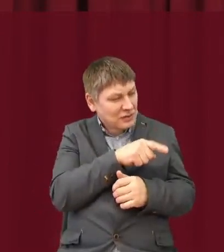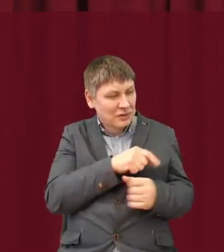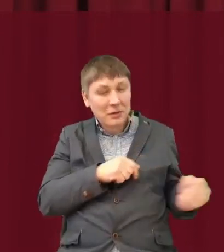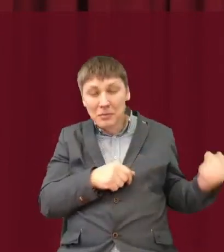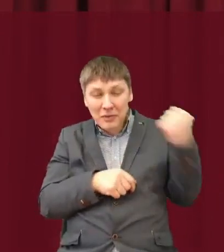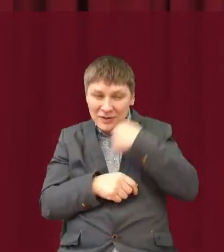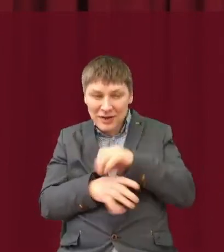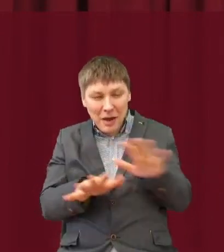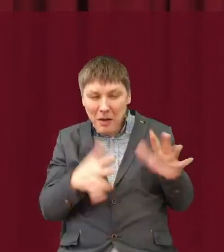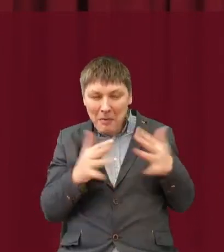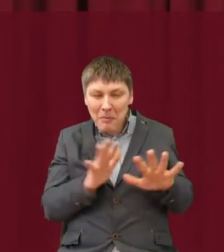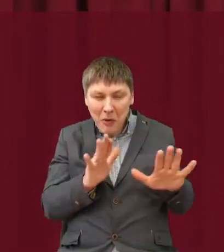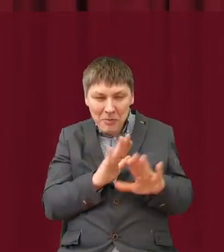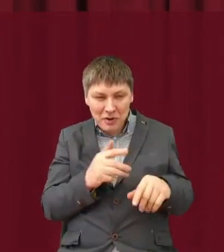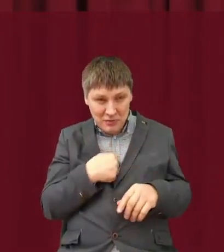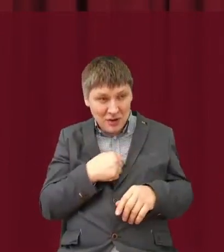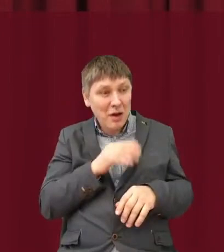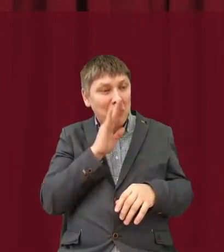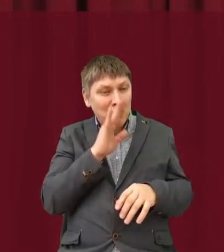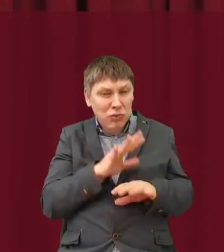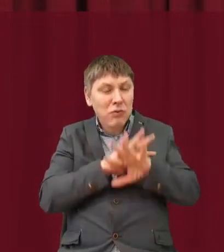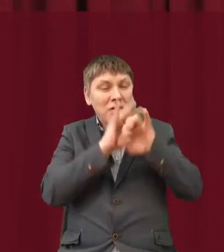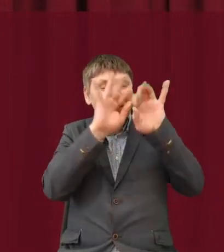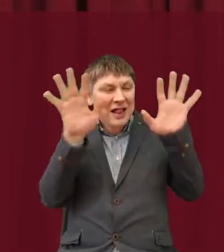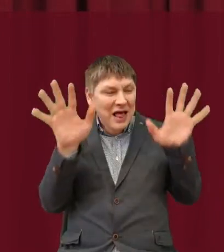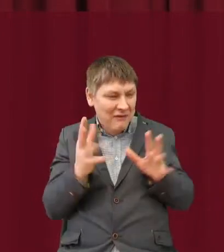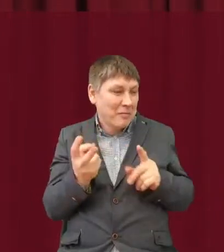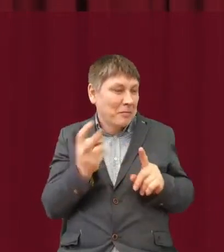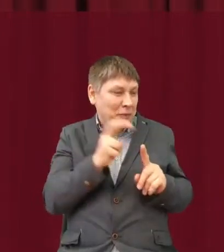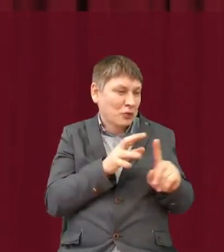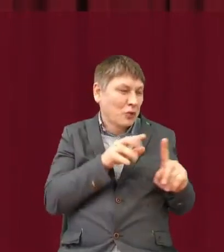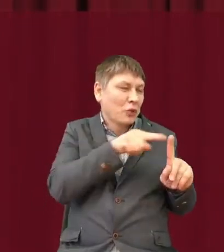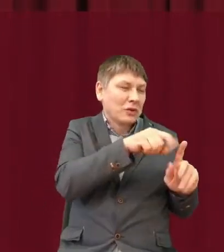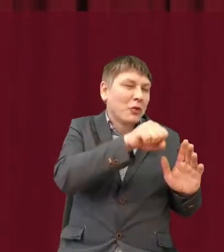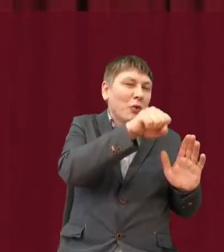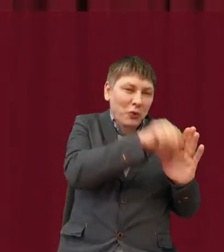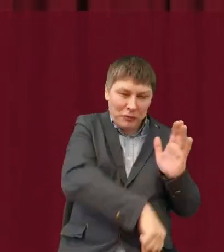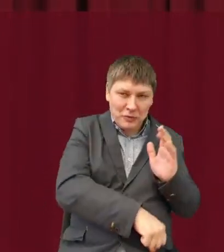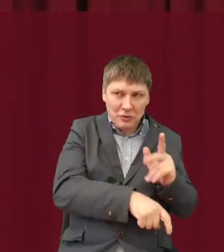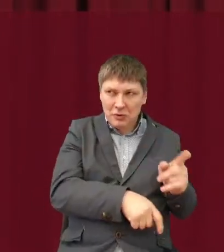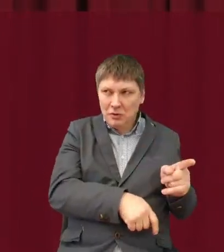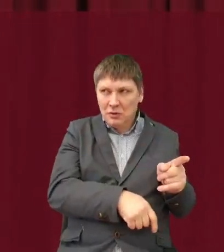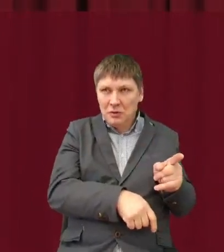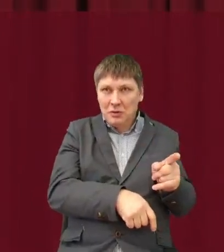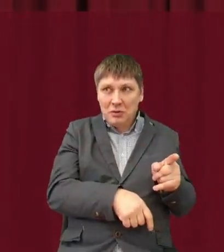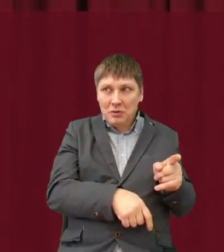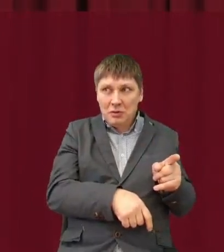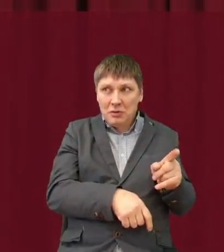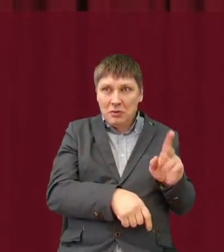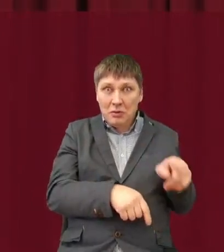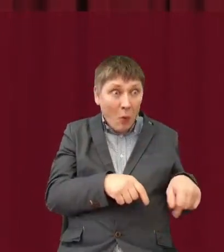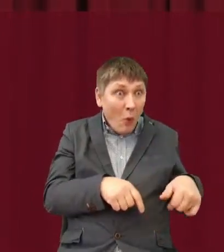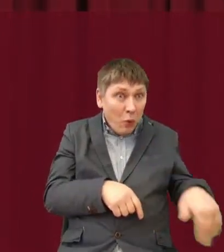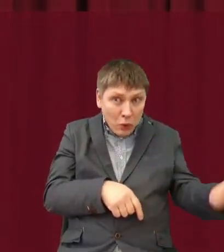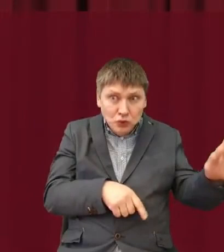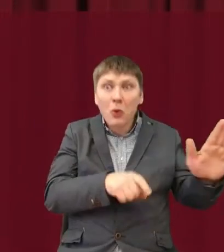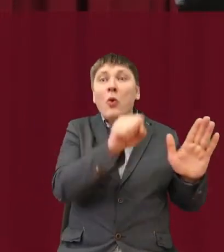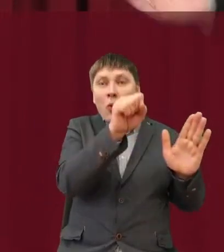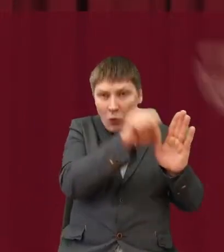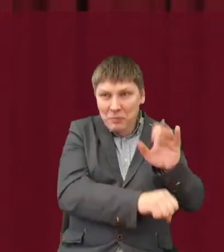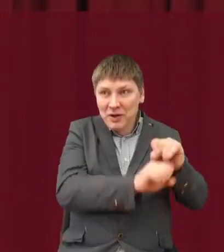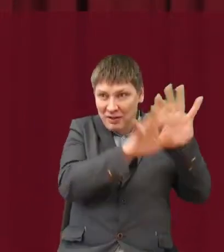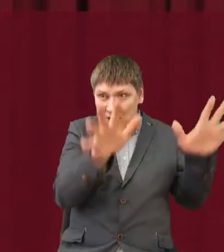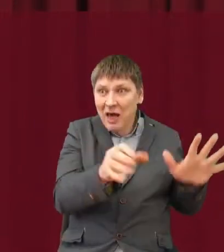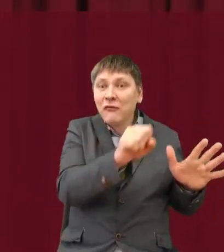что ты не побил меня Лев придет и убьет себя и этот человек уходит его убивает Лев и пророк